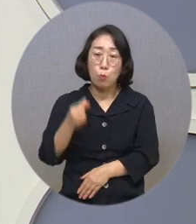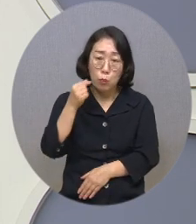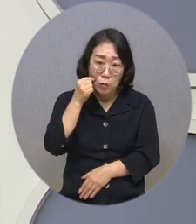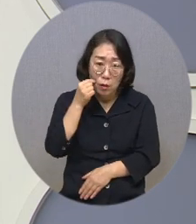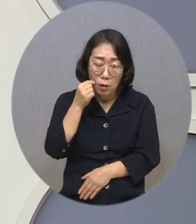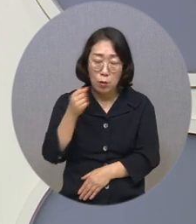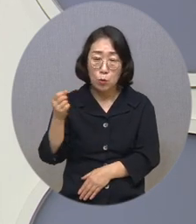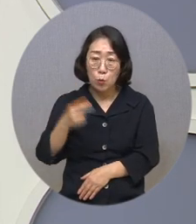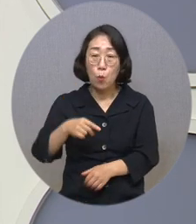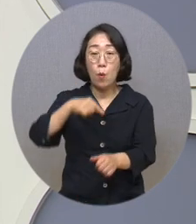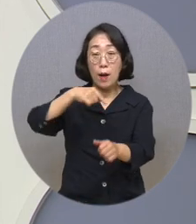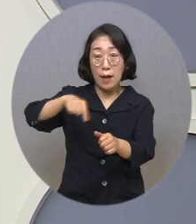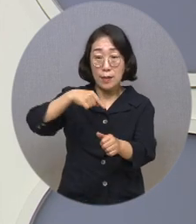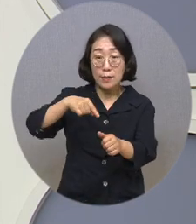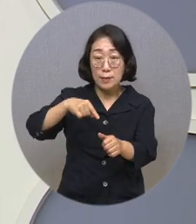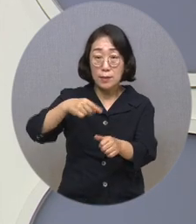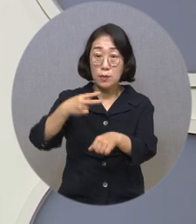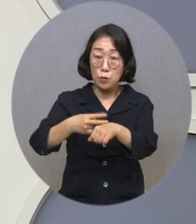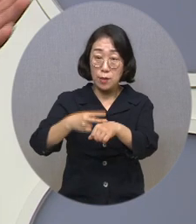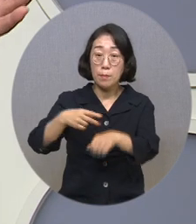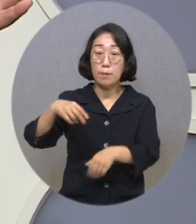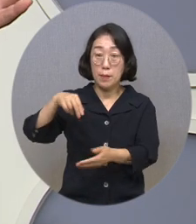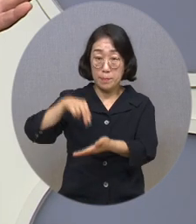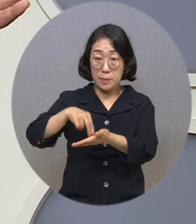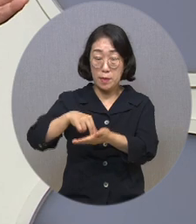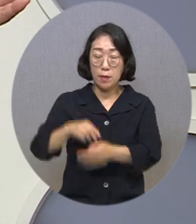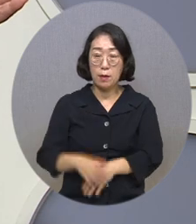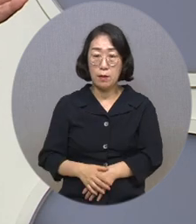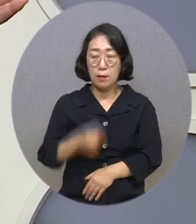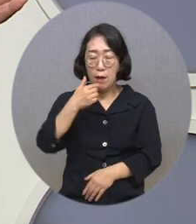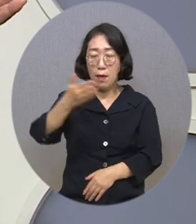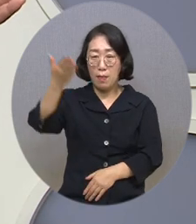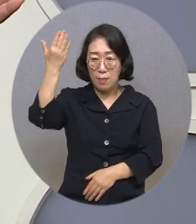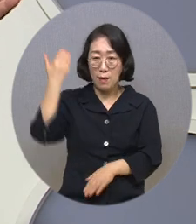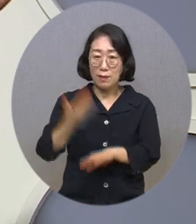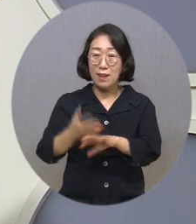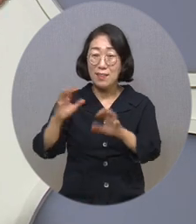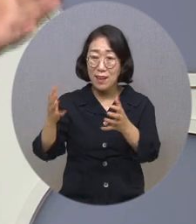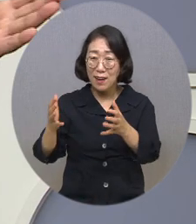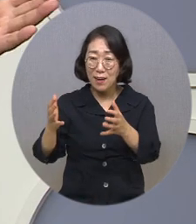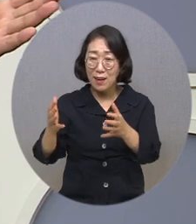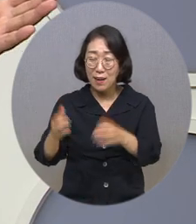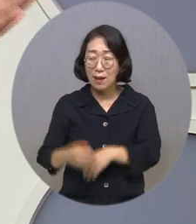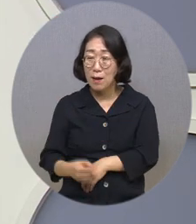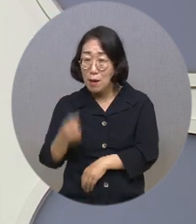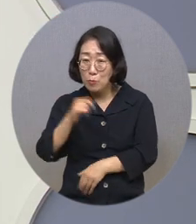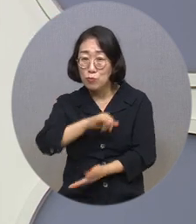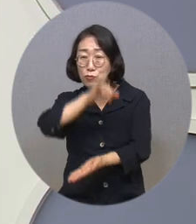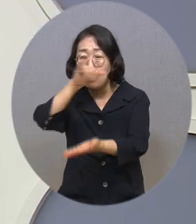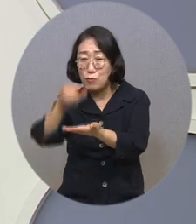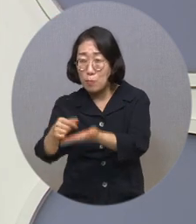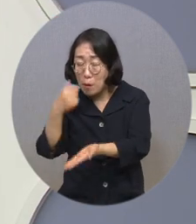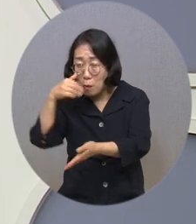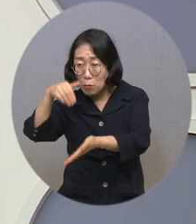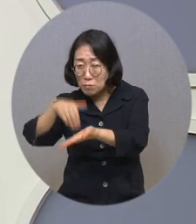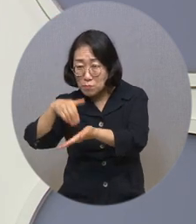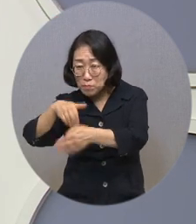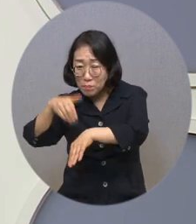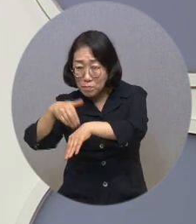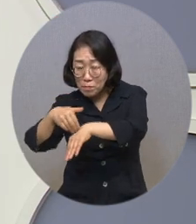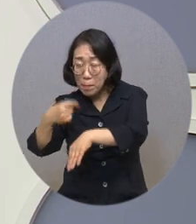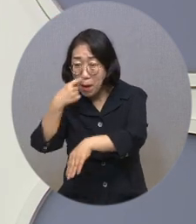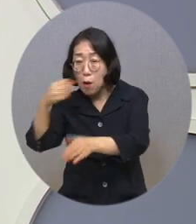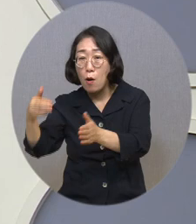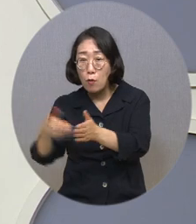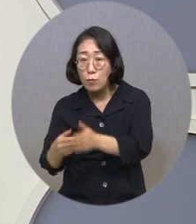그 교수나 총장 입장에서도 옛날에는 미국이나 외국 선진국가에서 배워가지고 거의 10년 동안